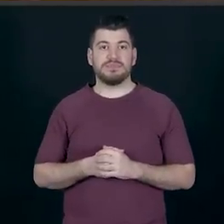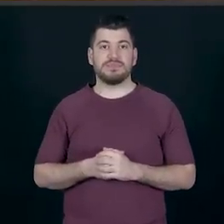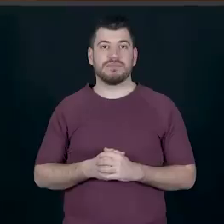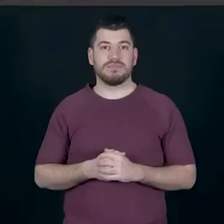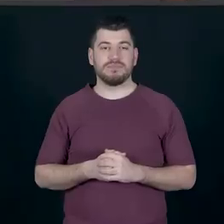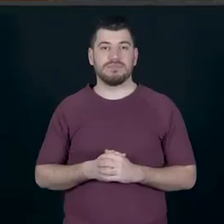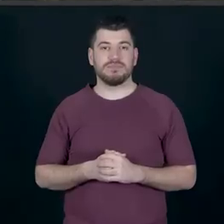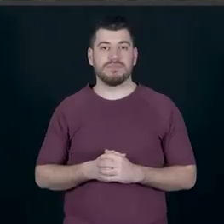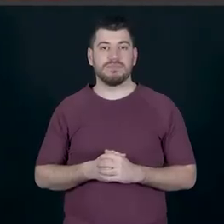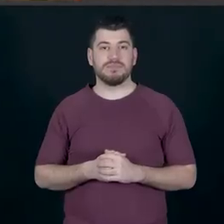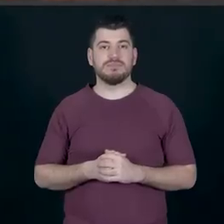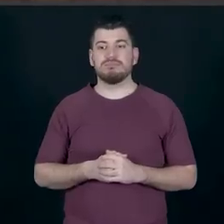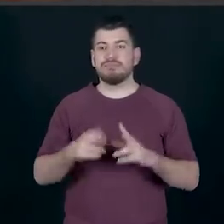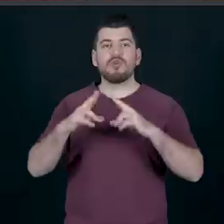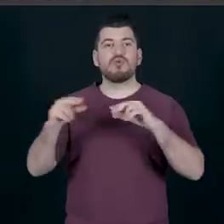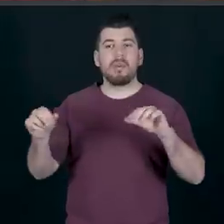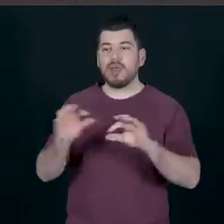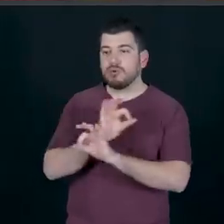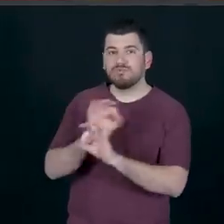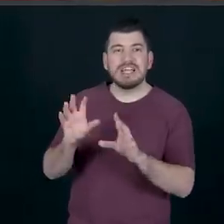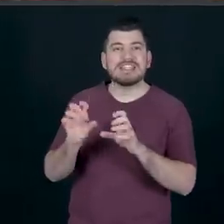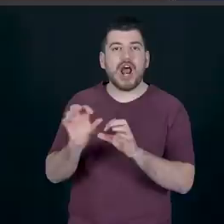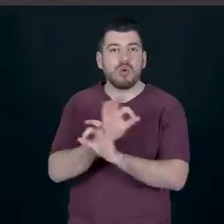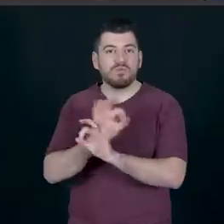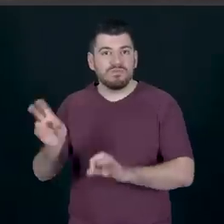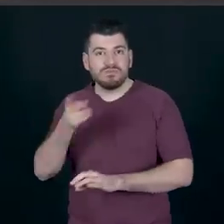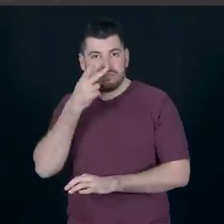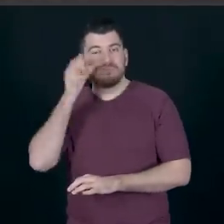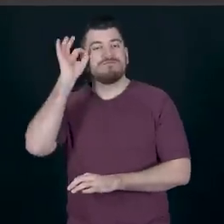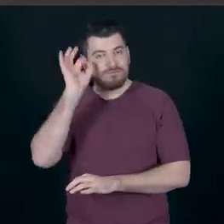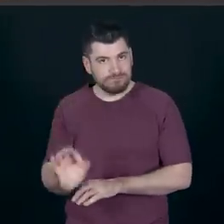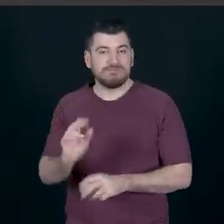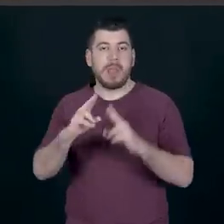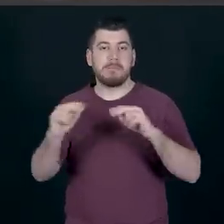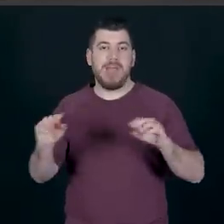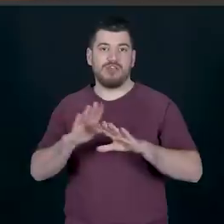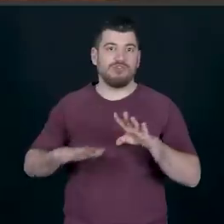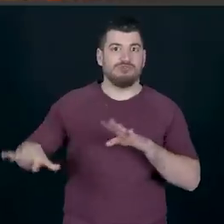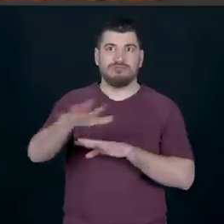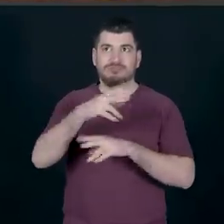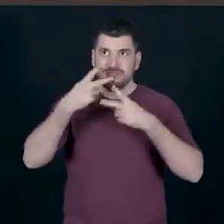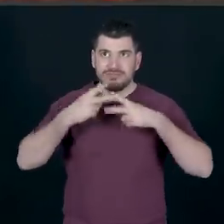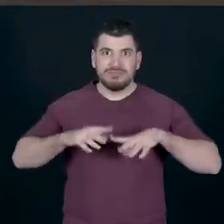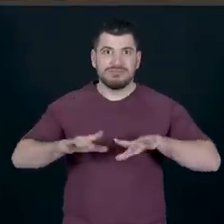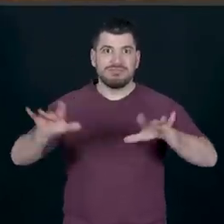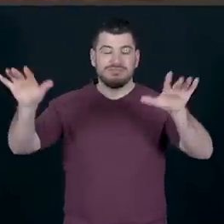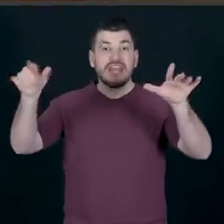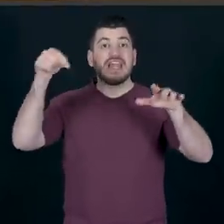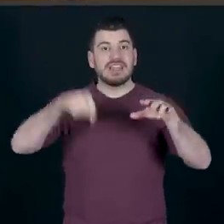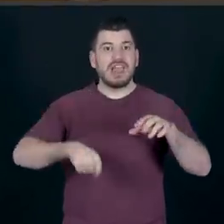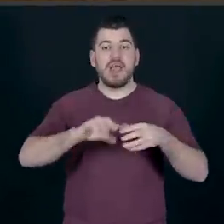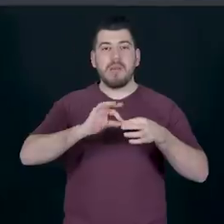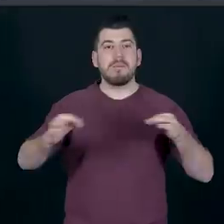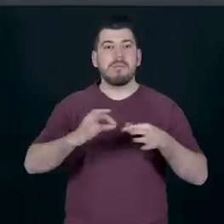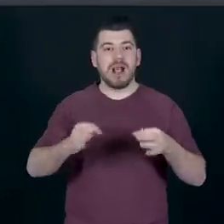Ωραία. Το μπέικον έχει γίνει πάρα πολύ τραγανό. Μυρίζει όλο αυτό το μπέικον εδώ πέρα. Και θα το ρίξω πάνω στα μακαρόνια. Θέλω